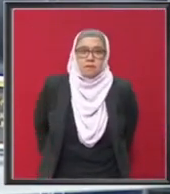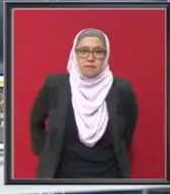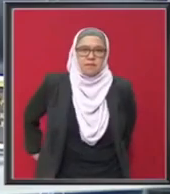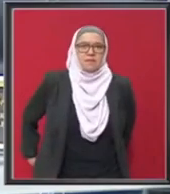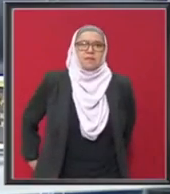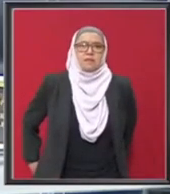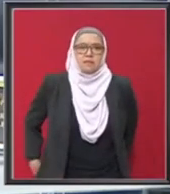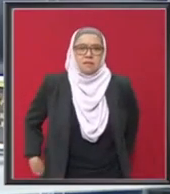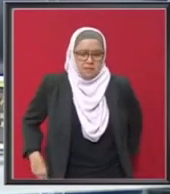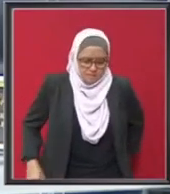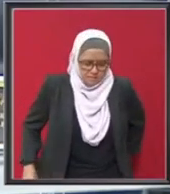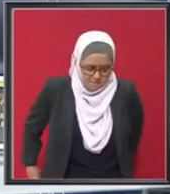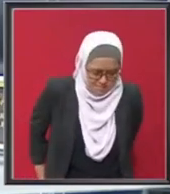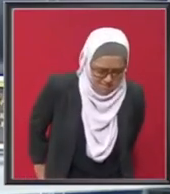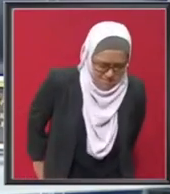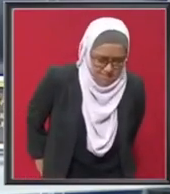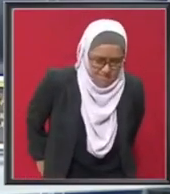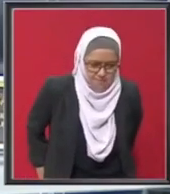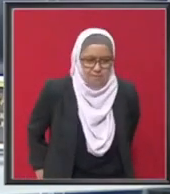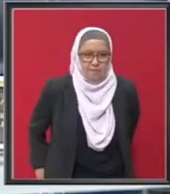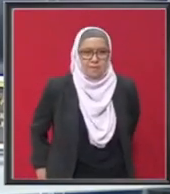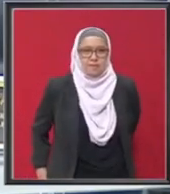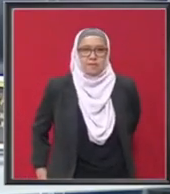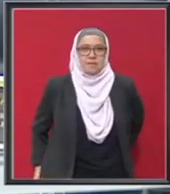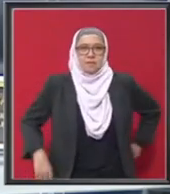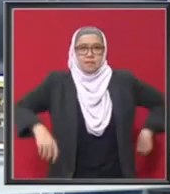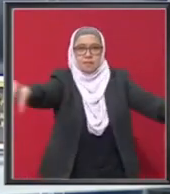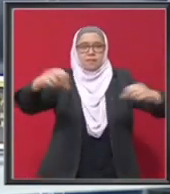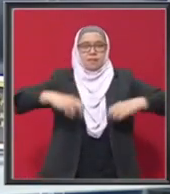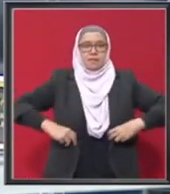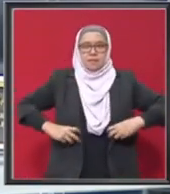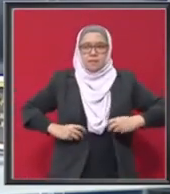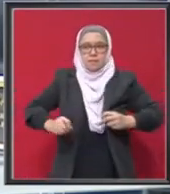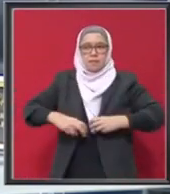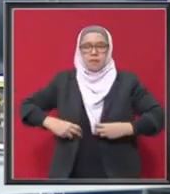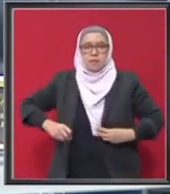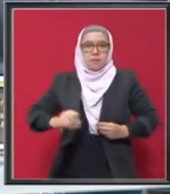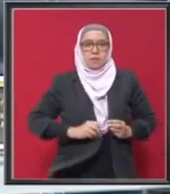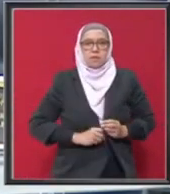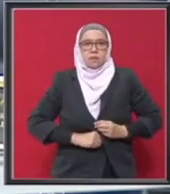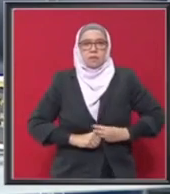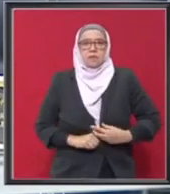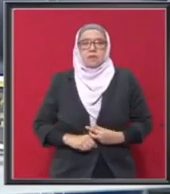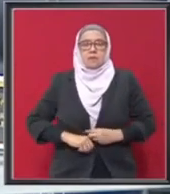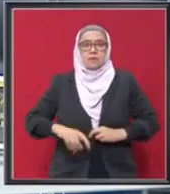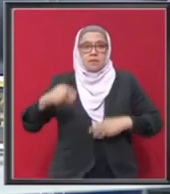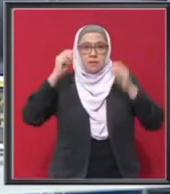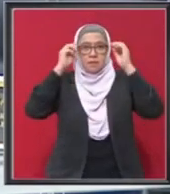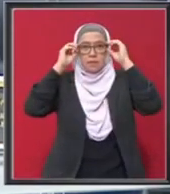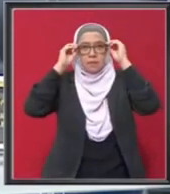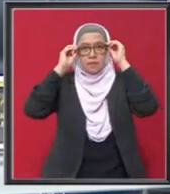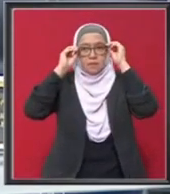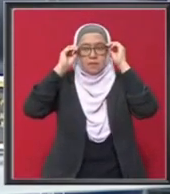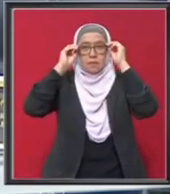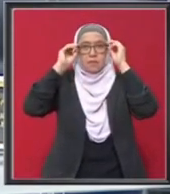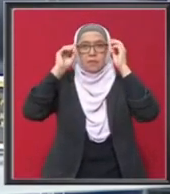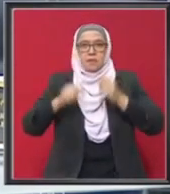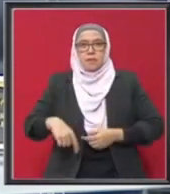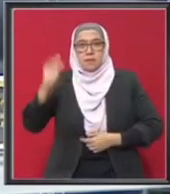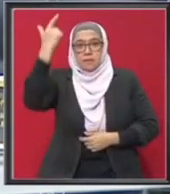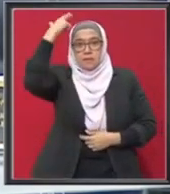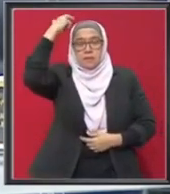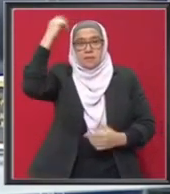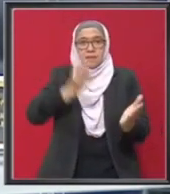masalah ini cuma soalnya saya walaupun kita tahu bahwa bidang puasa agama di negeri-negeri berada dibawah kekuasaan Negeri